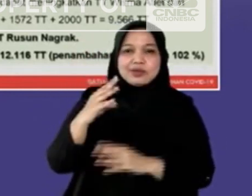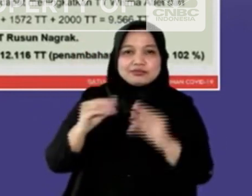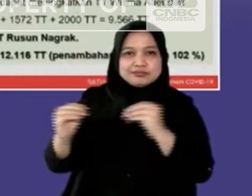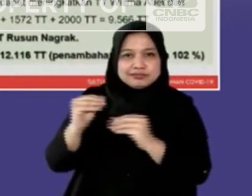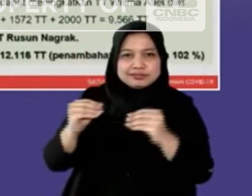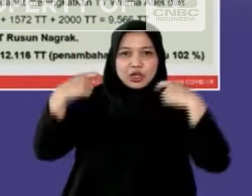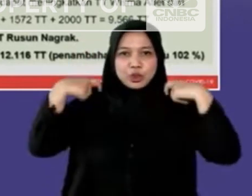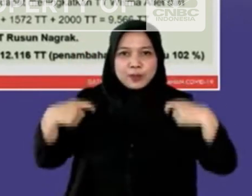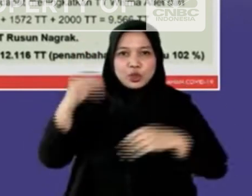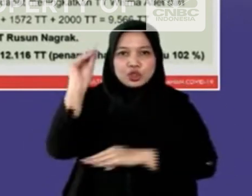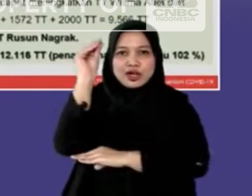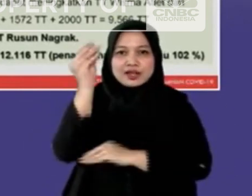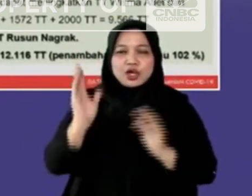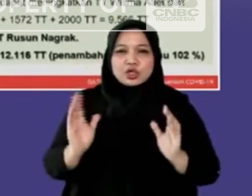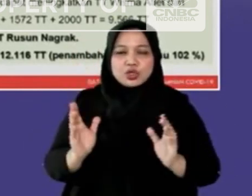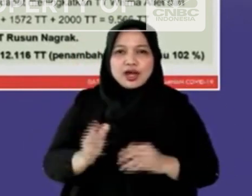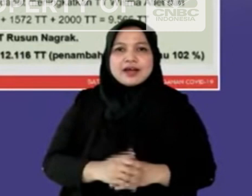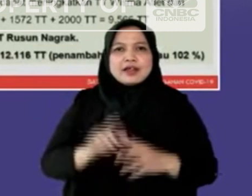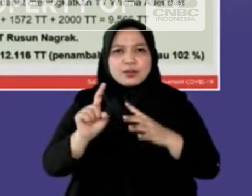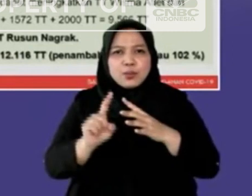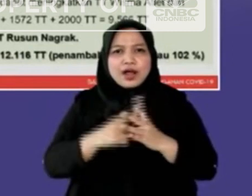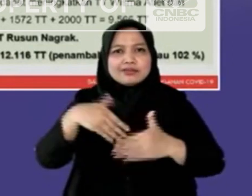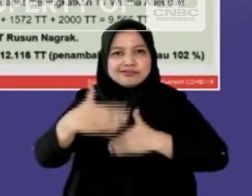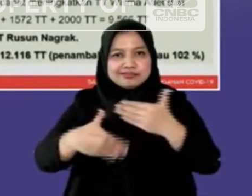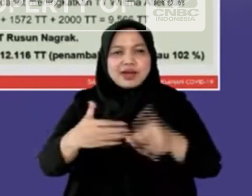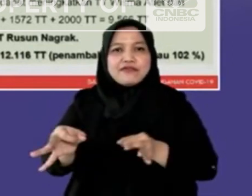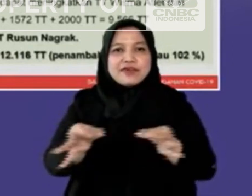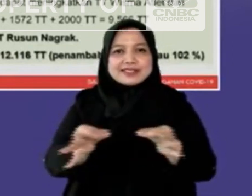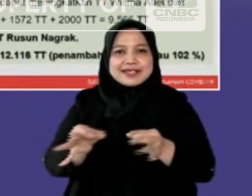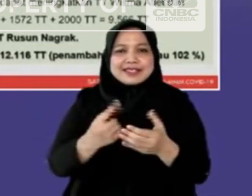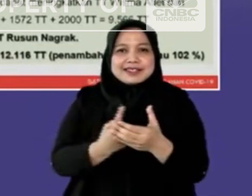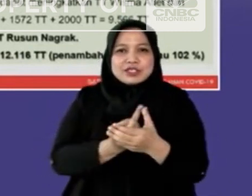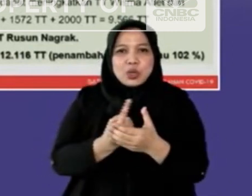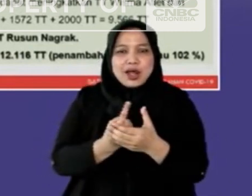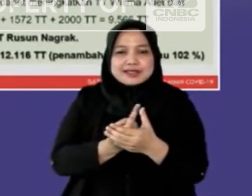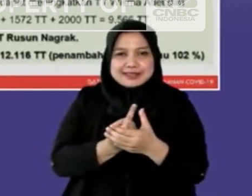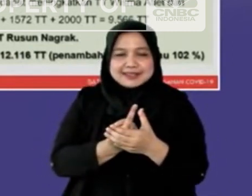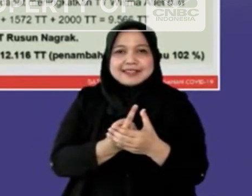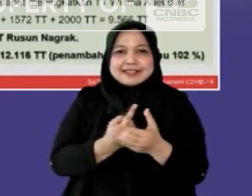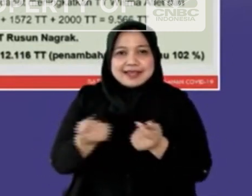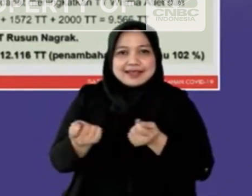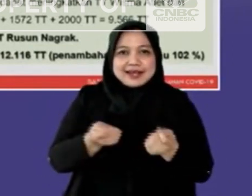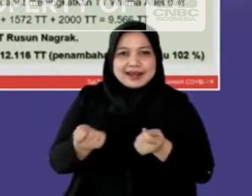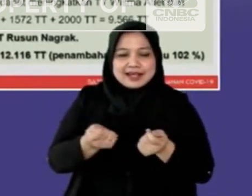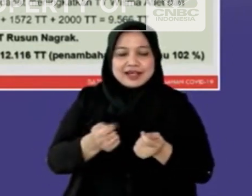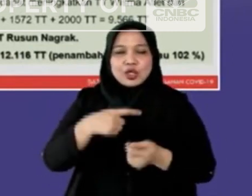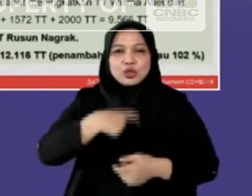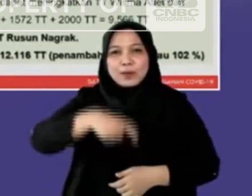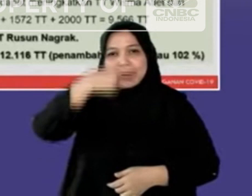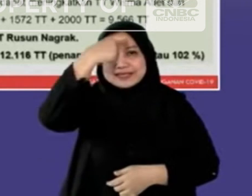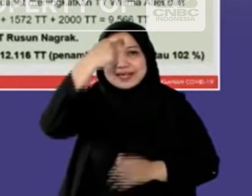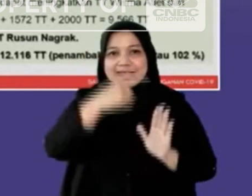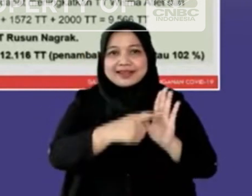langsung dengan Gubernur DKI mulai mengoperasikan fasilitas isolasi terkendali bagi